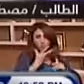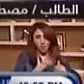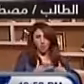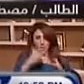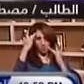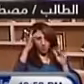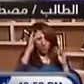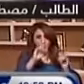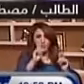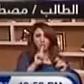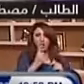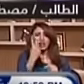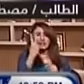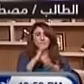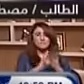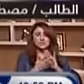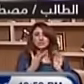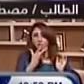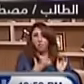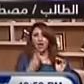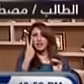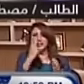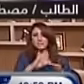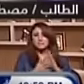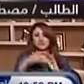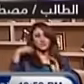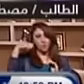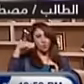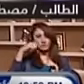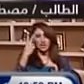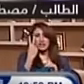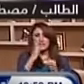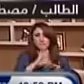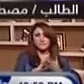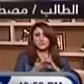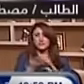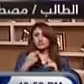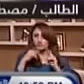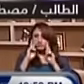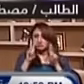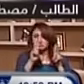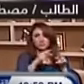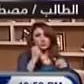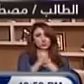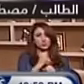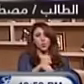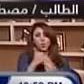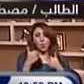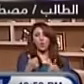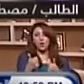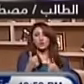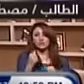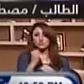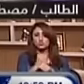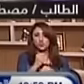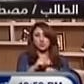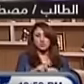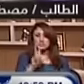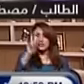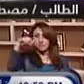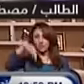غير قيادتين، ما شفتش منهم غير الشغل. يعني احنا بيشتغلوا الساعه 7 و8